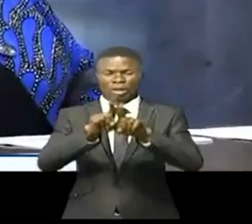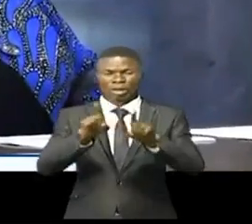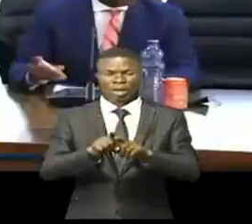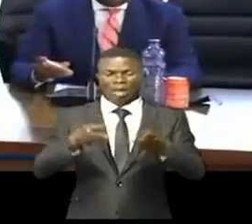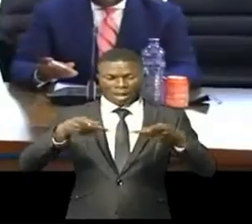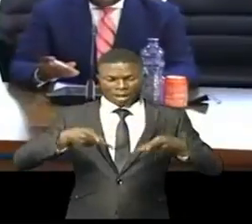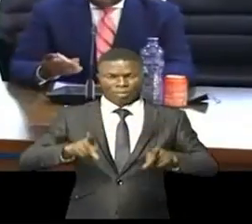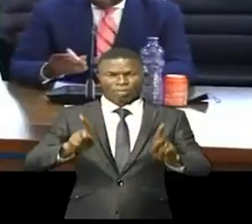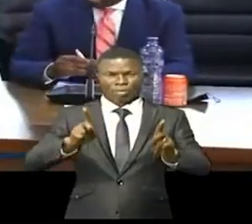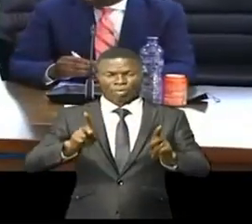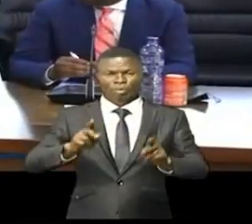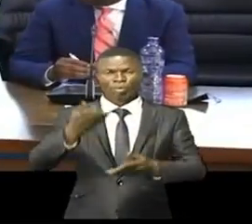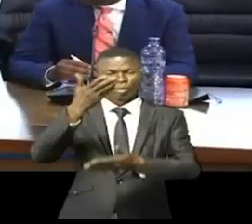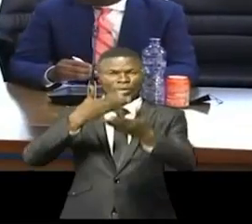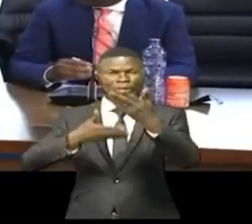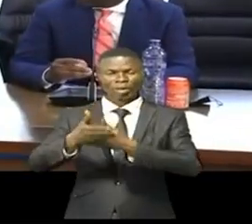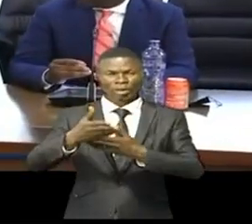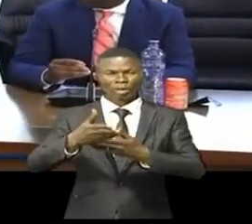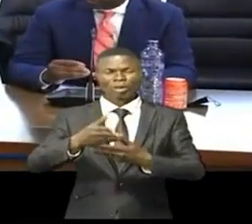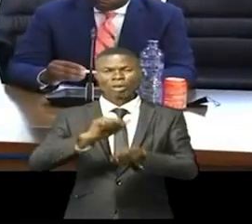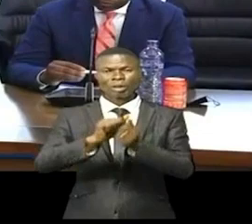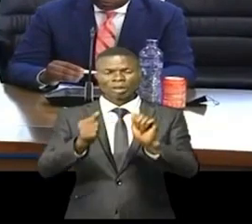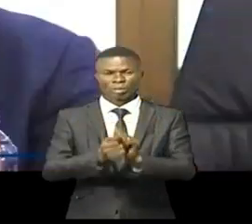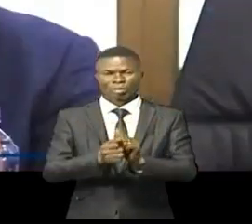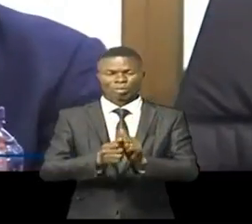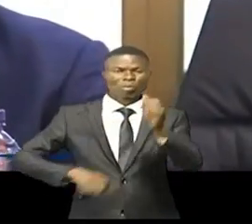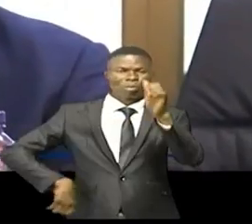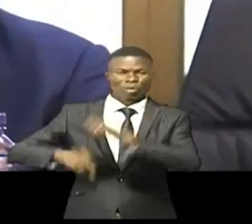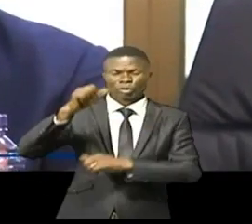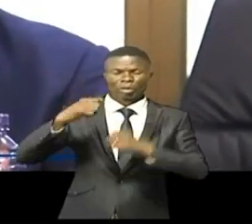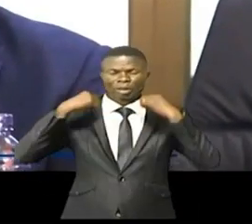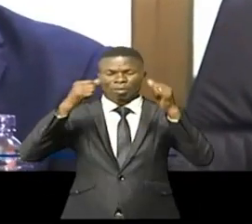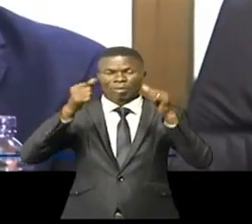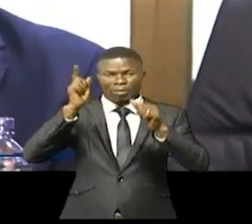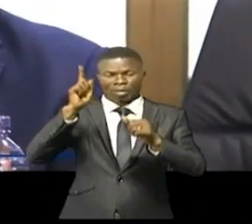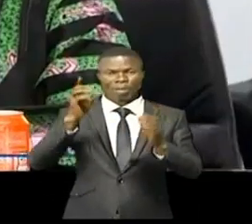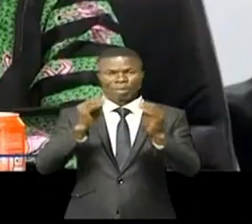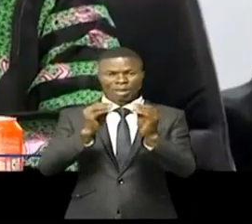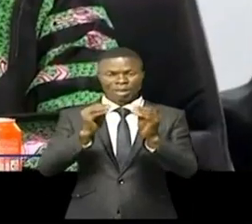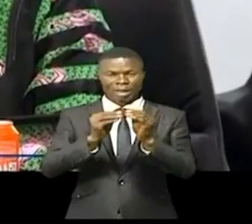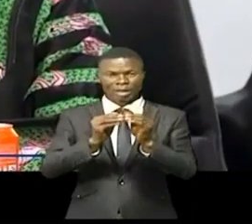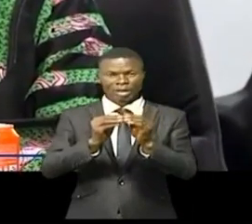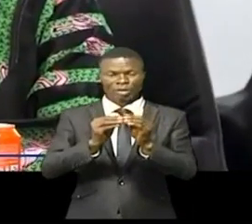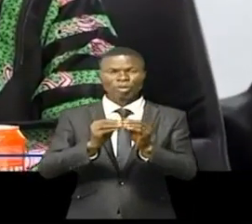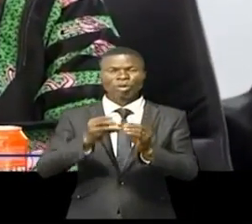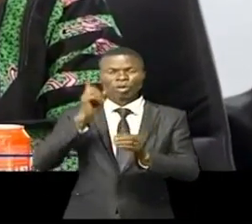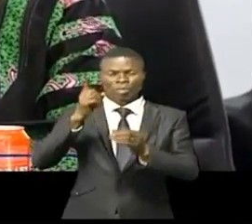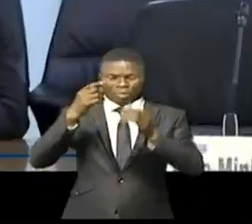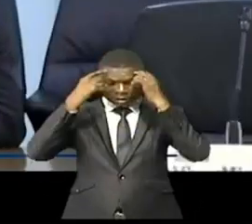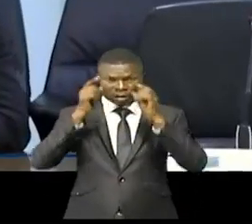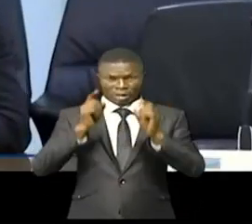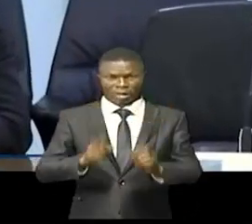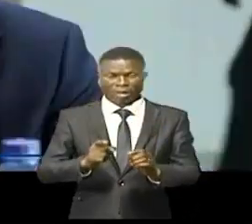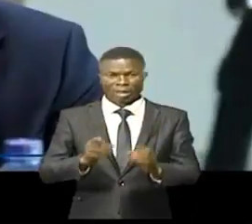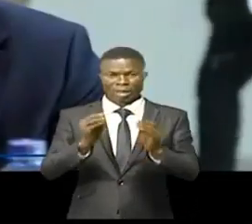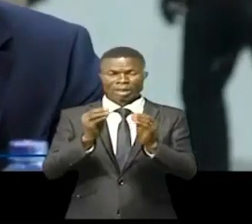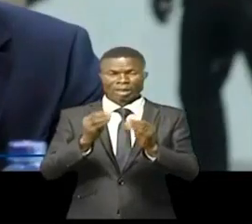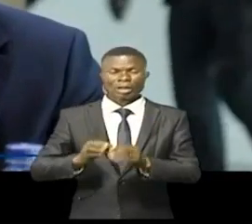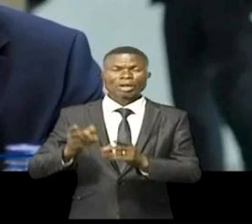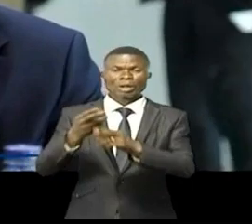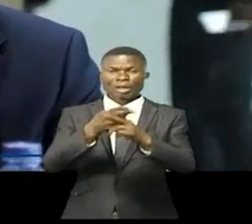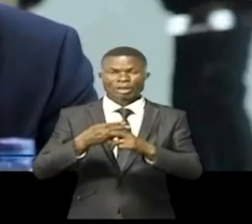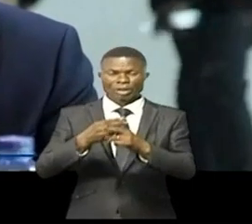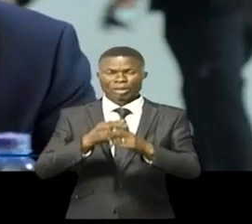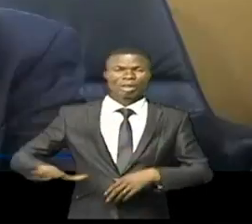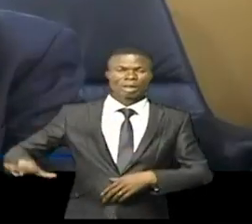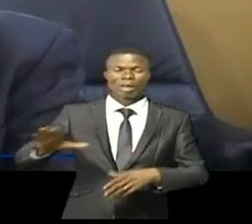route de la transition pour ses retraits. Cette première rencontre depuis l'adoption de la résolution du Conseil de sécurité des Nations